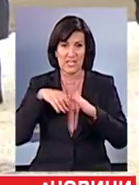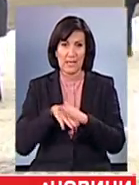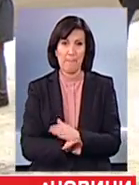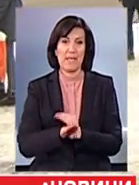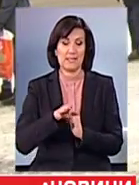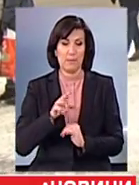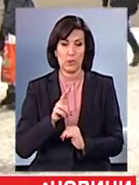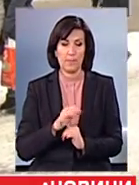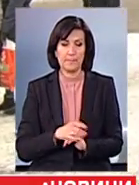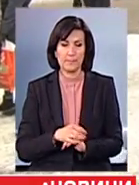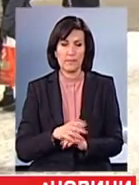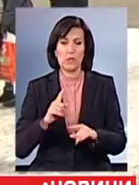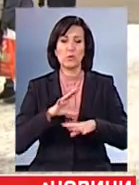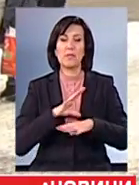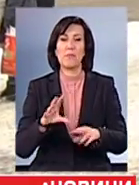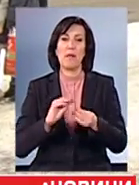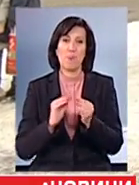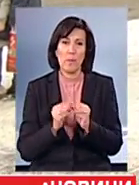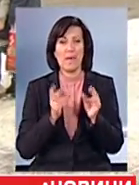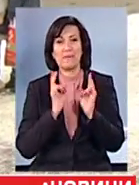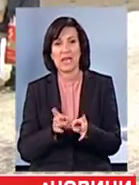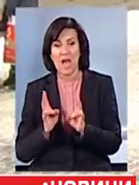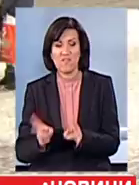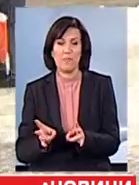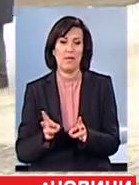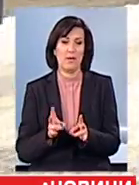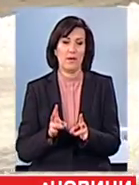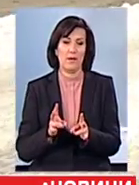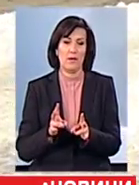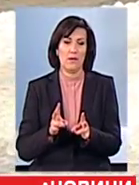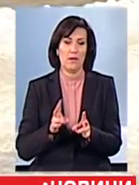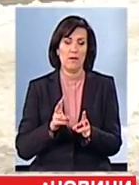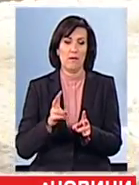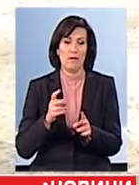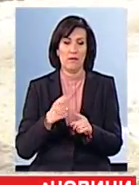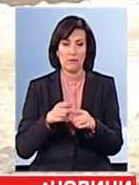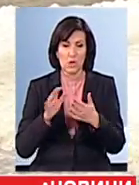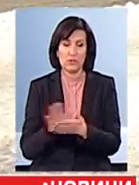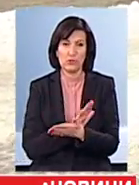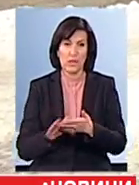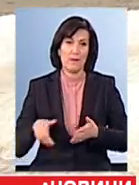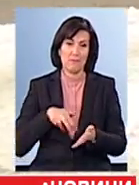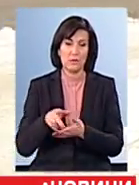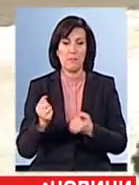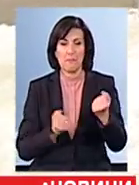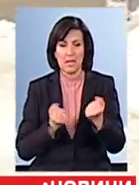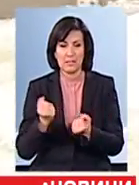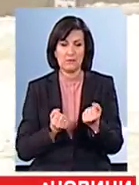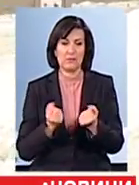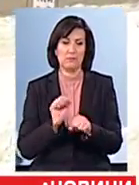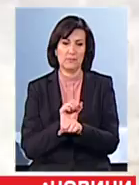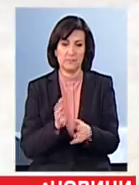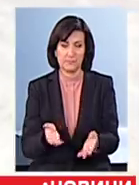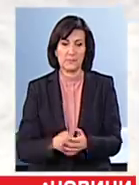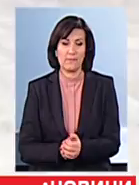було проблем, травм. Обезпечуємо пасажирам підход, підключаємо маршрути,